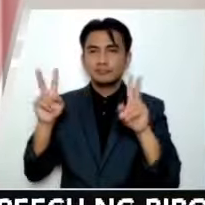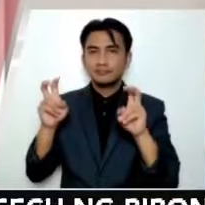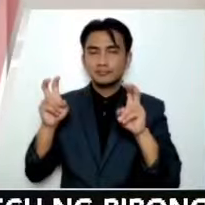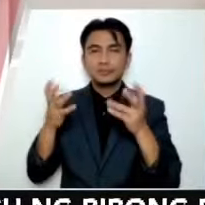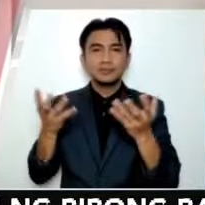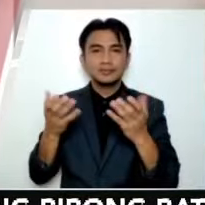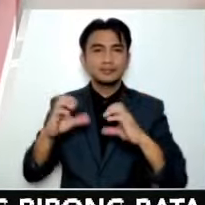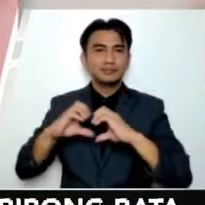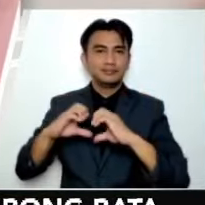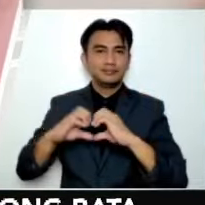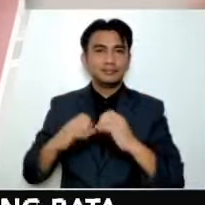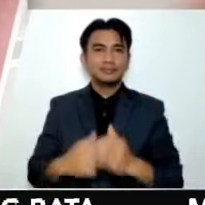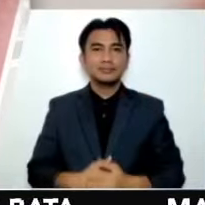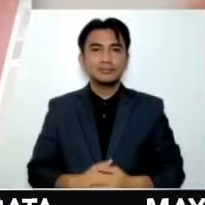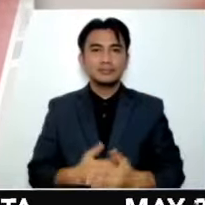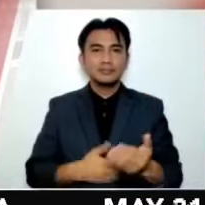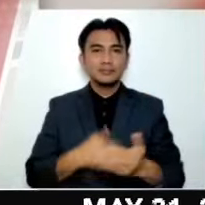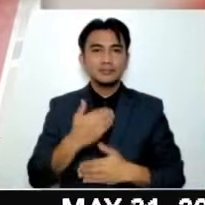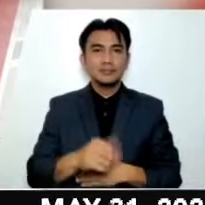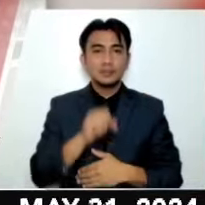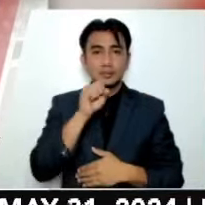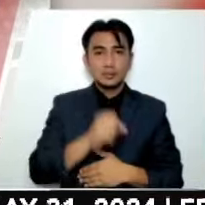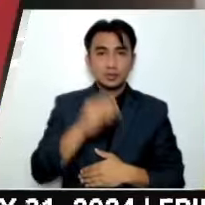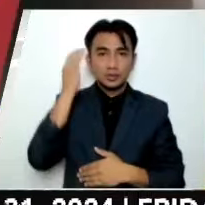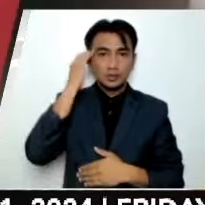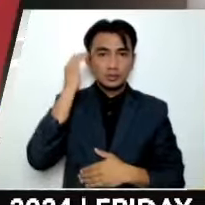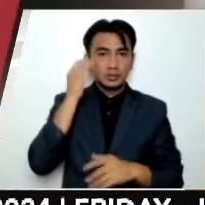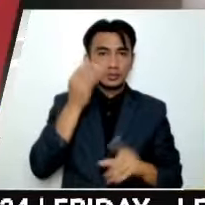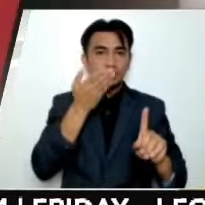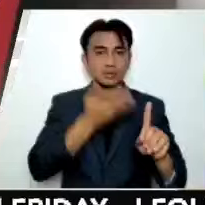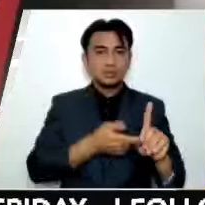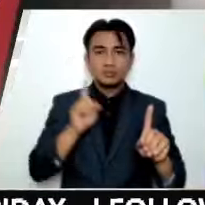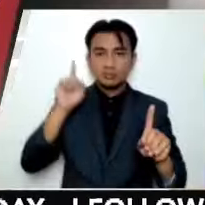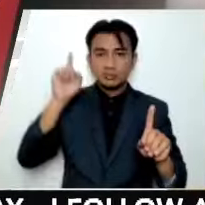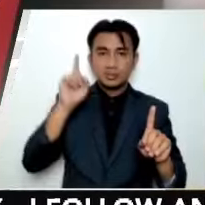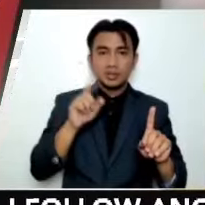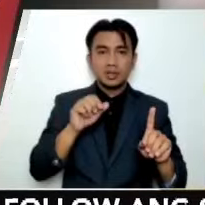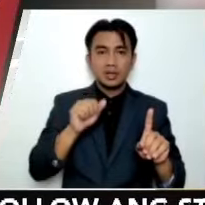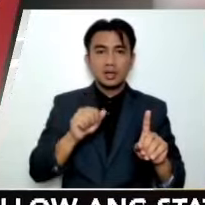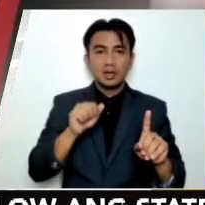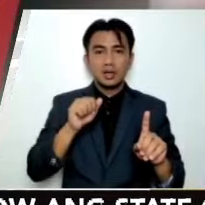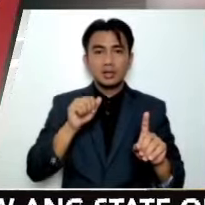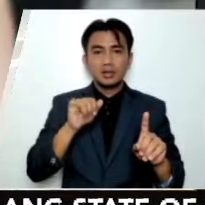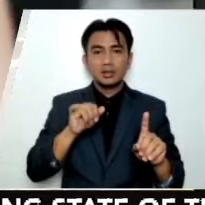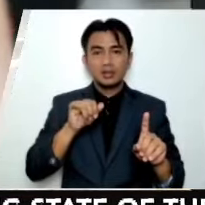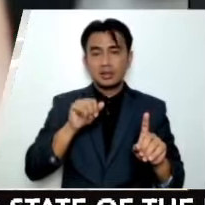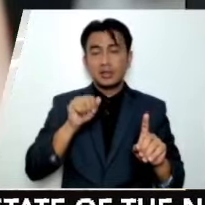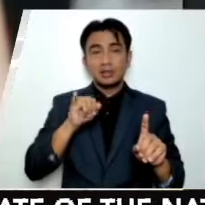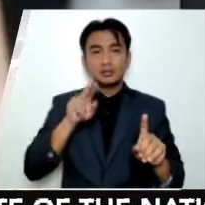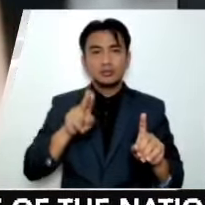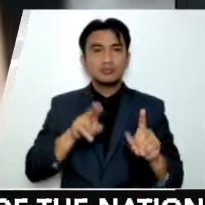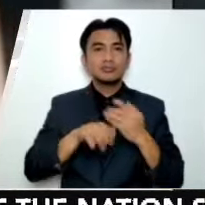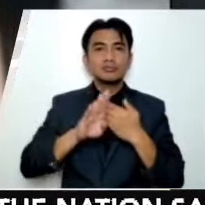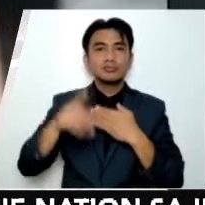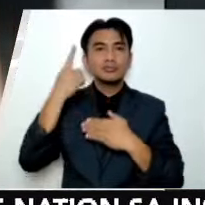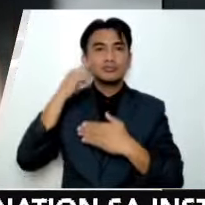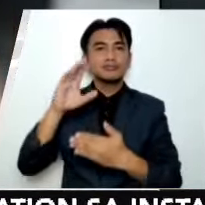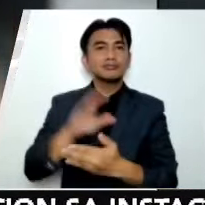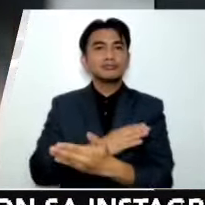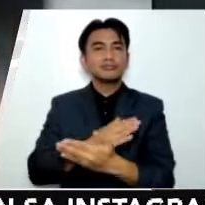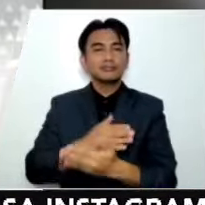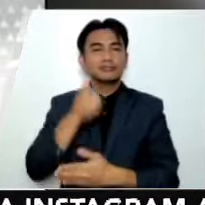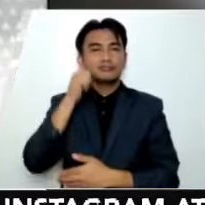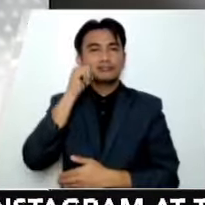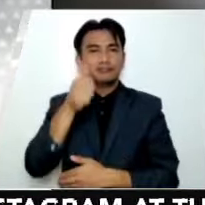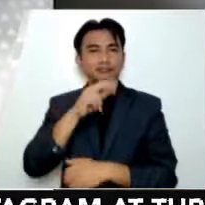At South Korean superstar na si IU, balik Pilipinas para sa concert bukas. Nelson Canlas nagbabalita para